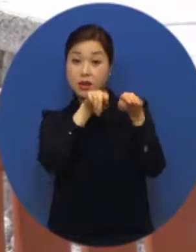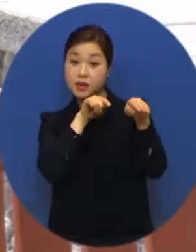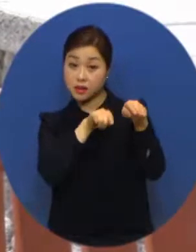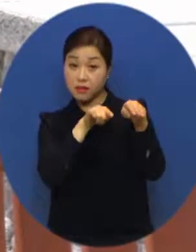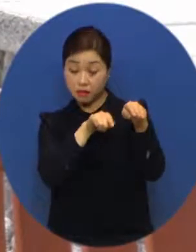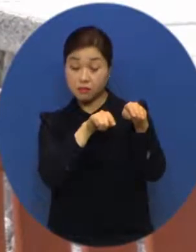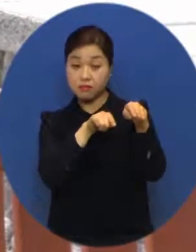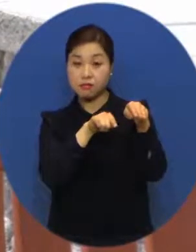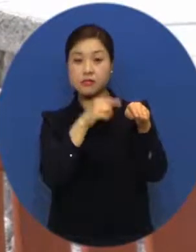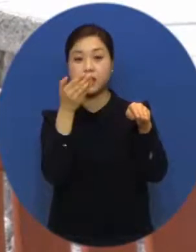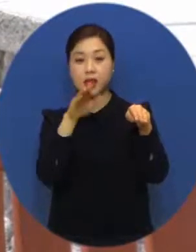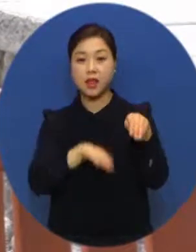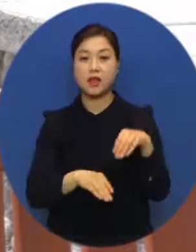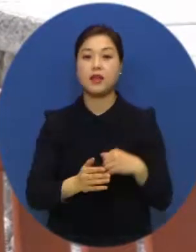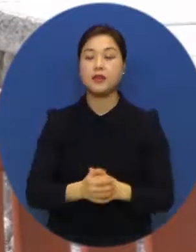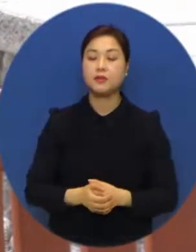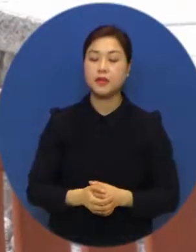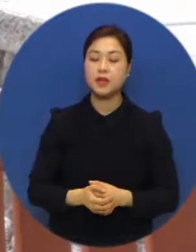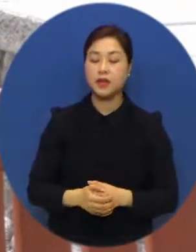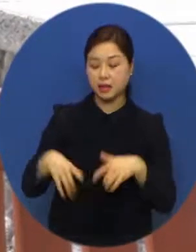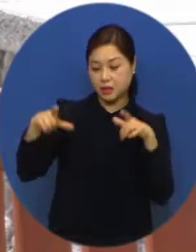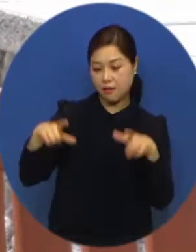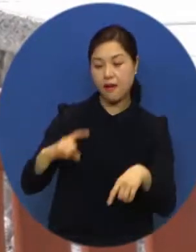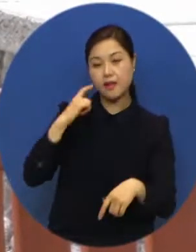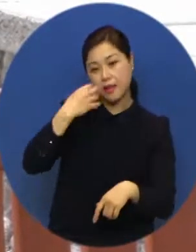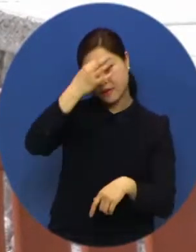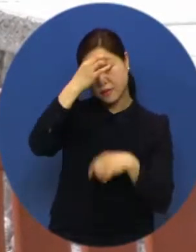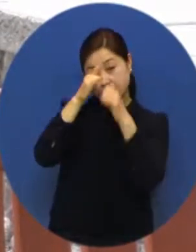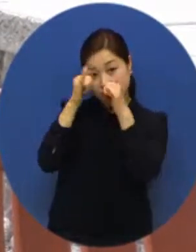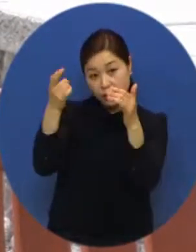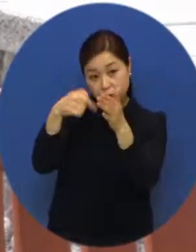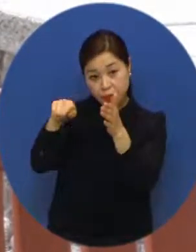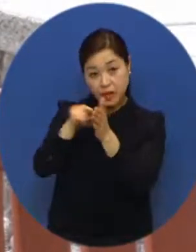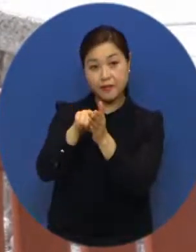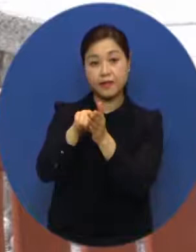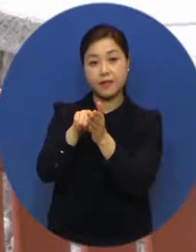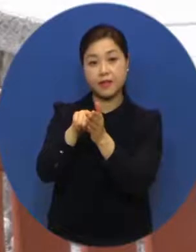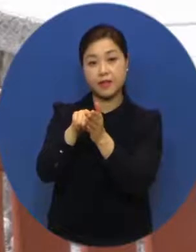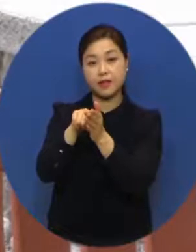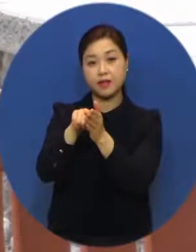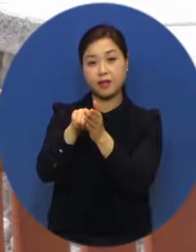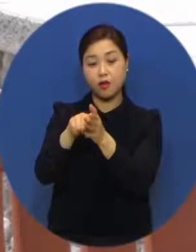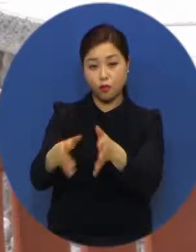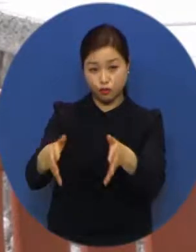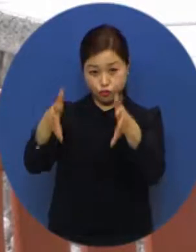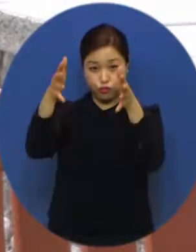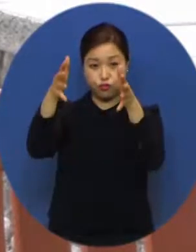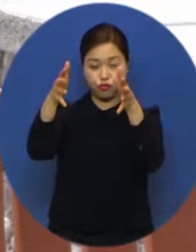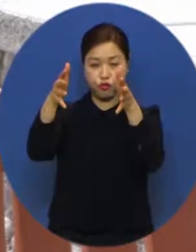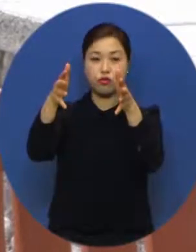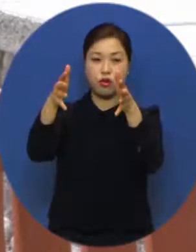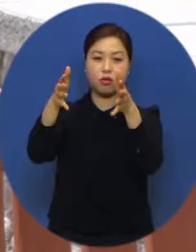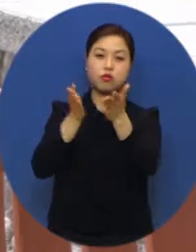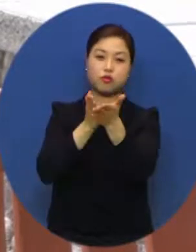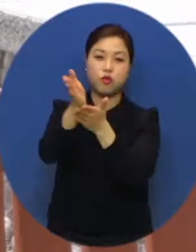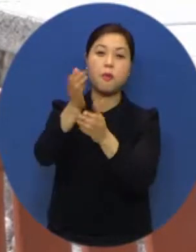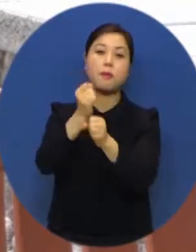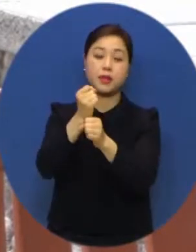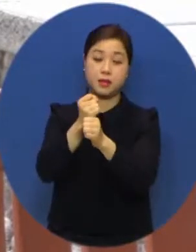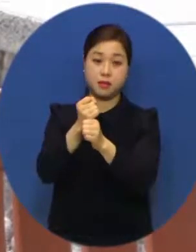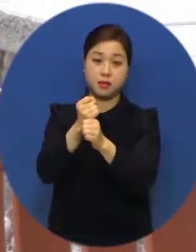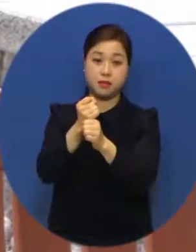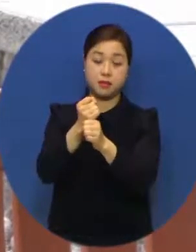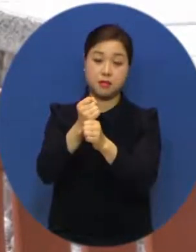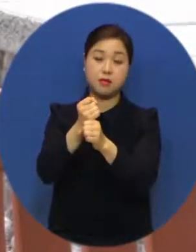시민회관이었습니다만, 저희가 그 지역의 예술가들을 위한 그 건물을 전용으로 쓸 수 있는 공간에